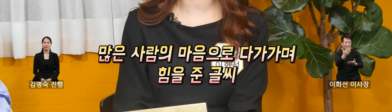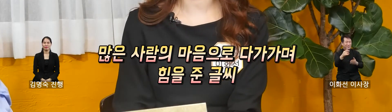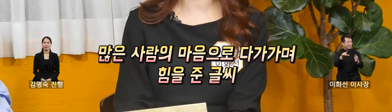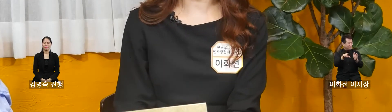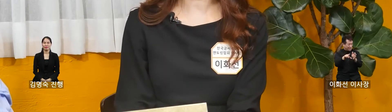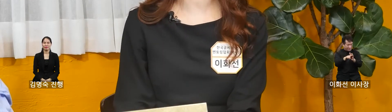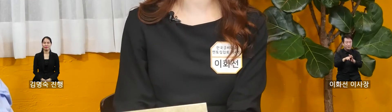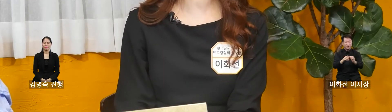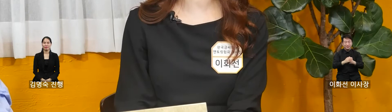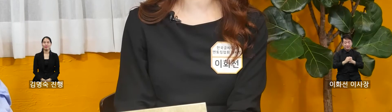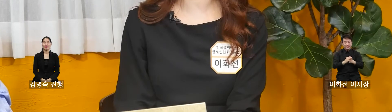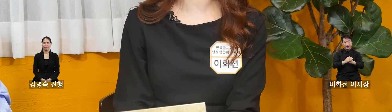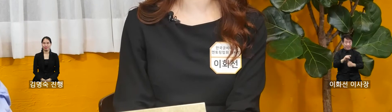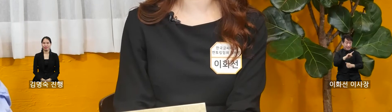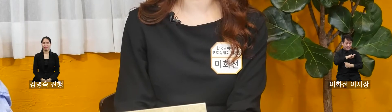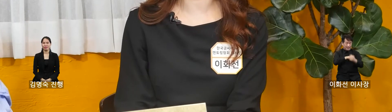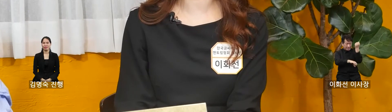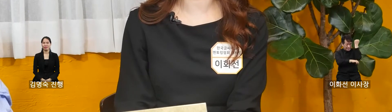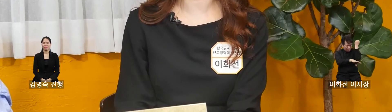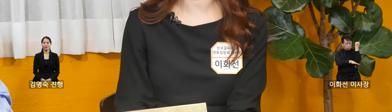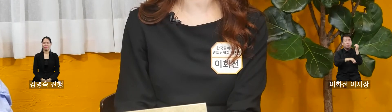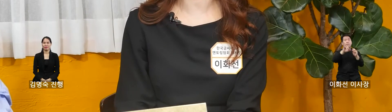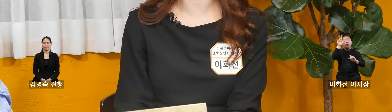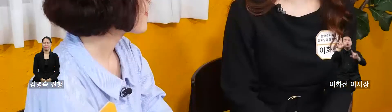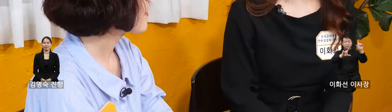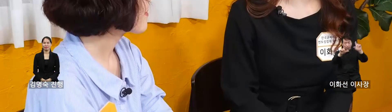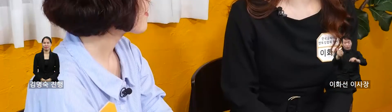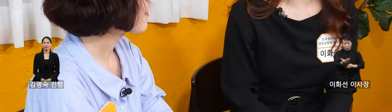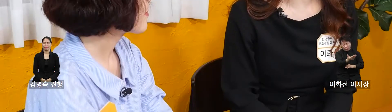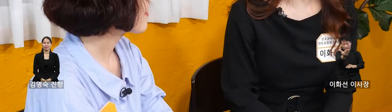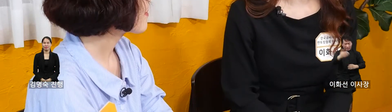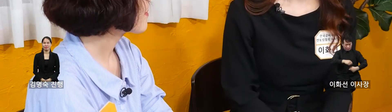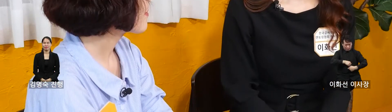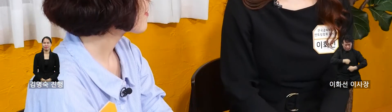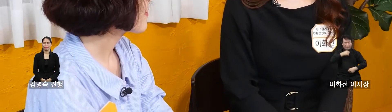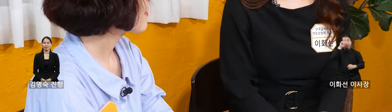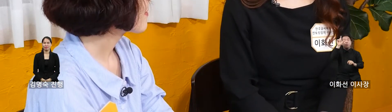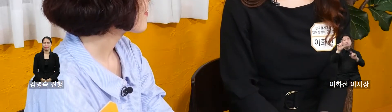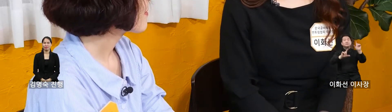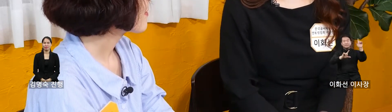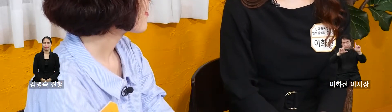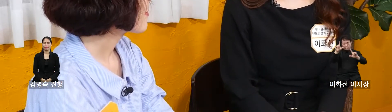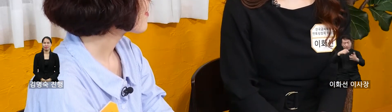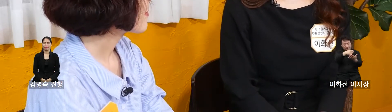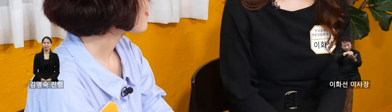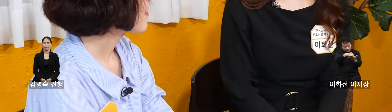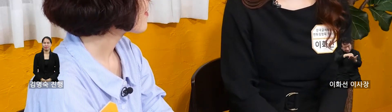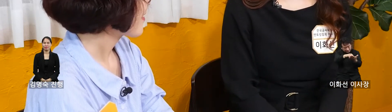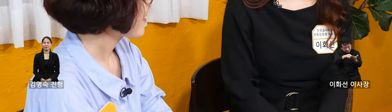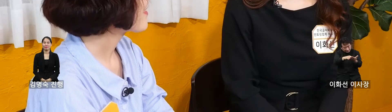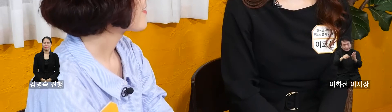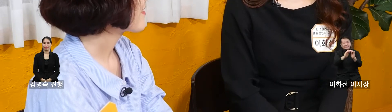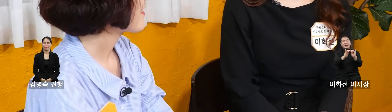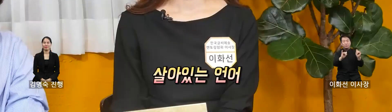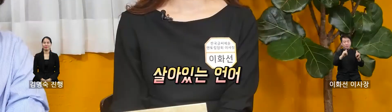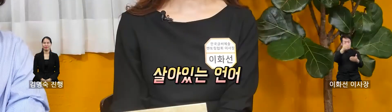또 가장 기본적인 모습으로 여러분 앞에 정직한 모습으로 글씨 쓰는 사람으로